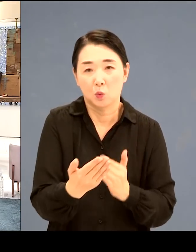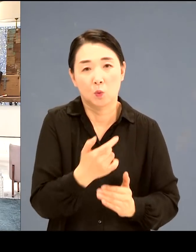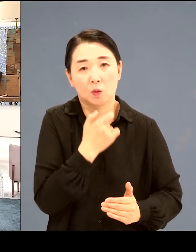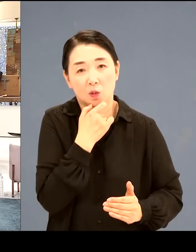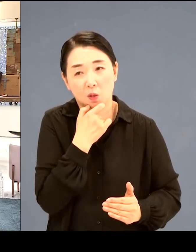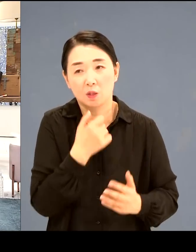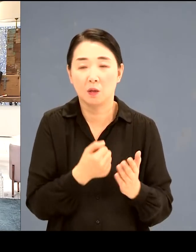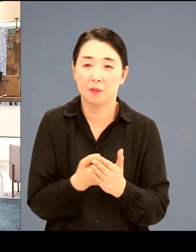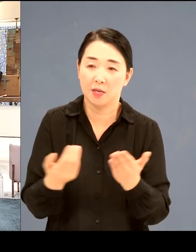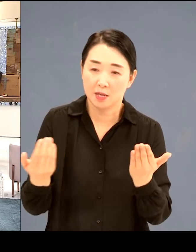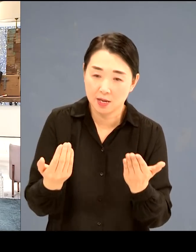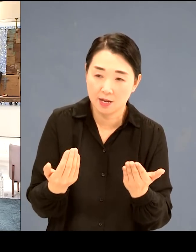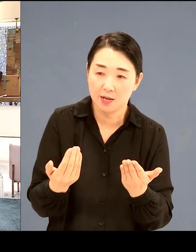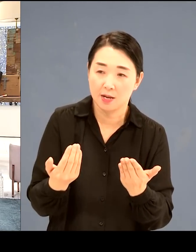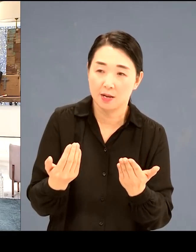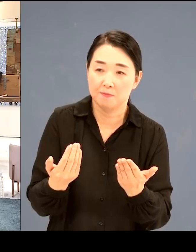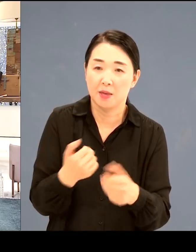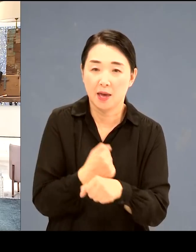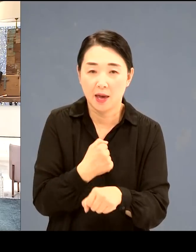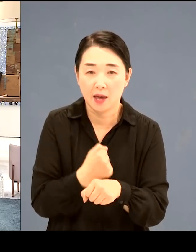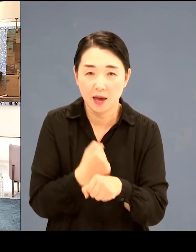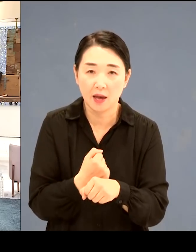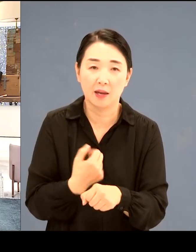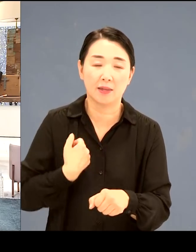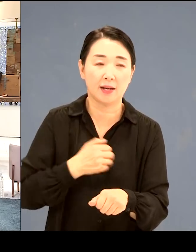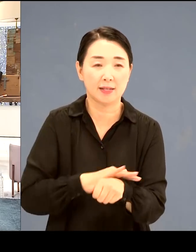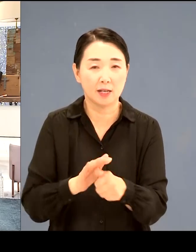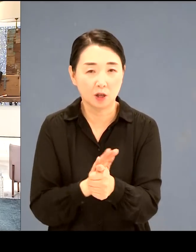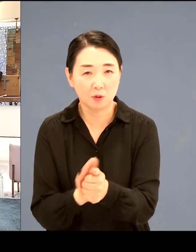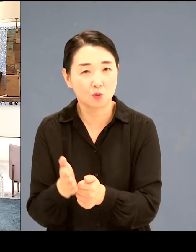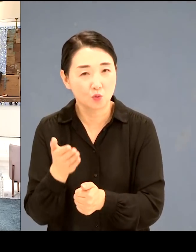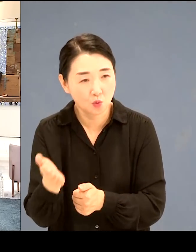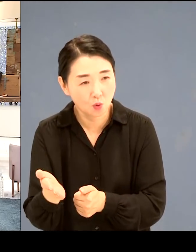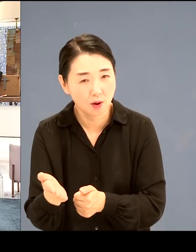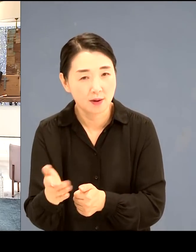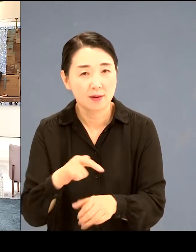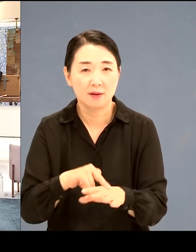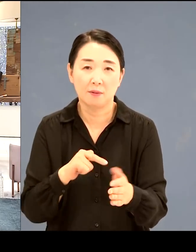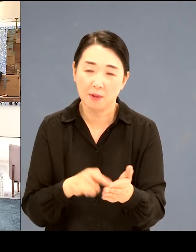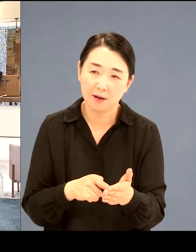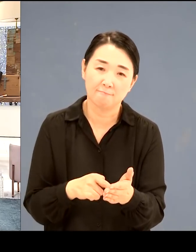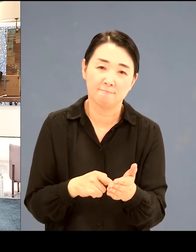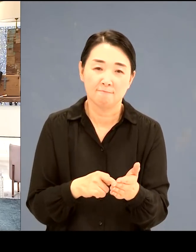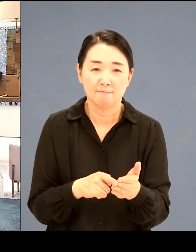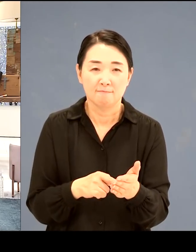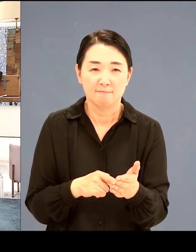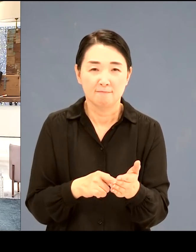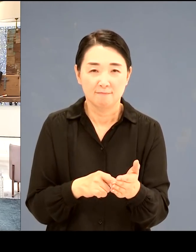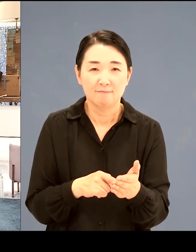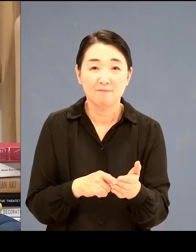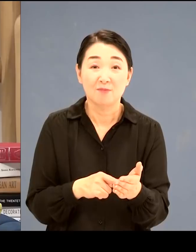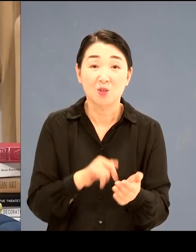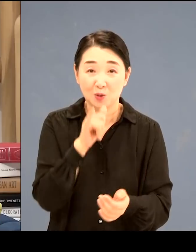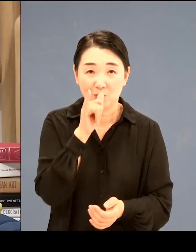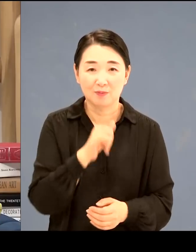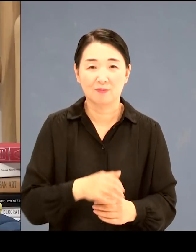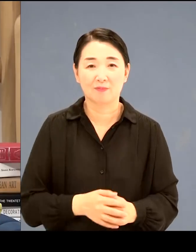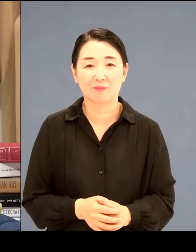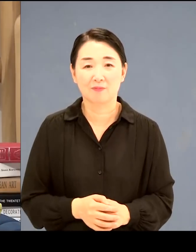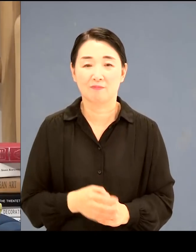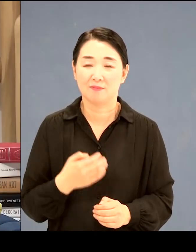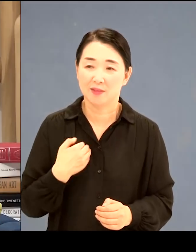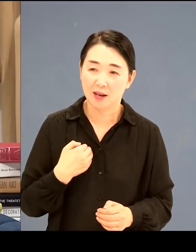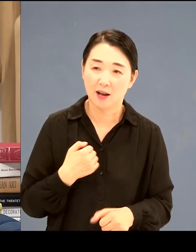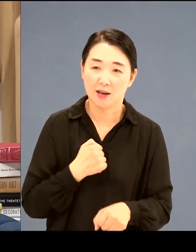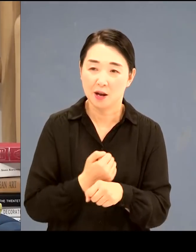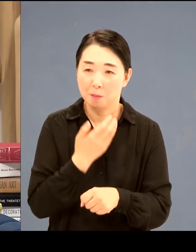싫어해서 일이 들어와도 내가 그분을 잘 해줄 수 있을까? 그런 마음이 처음에는 들어요, 일단은. 그래서 내가 할 수